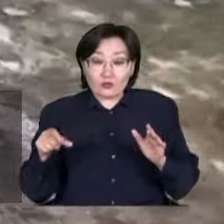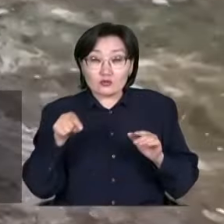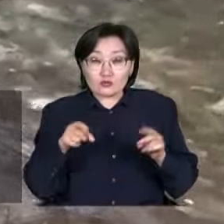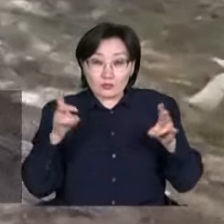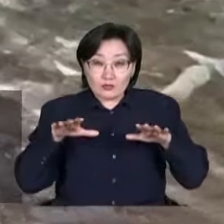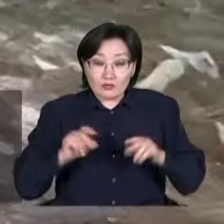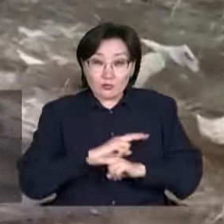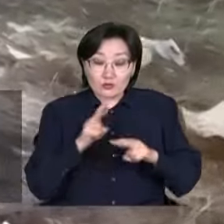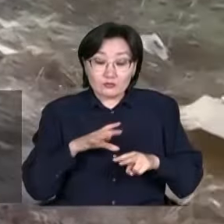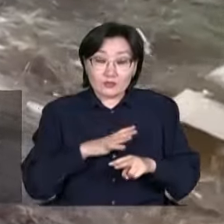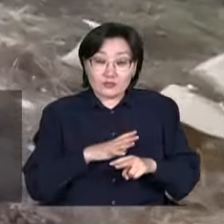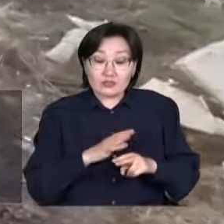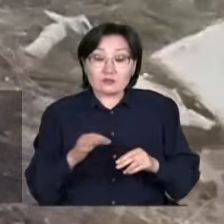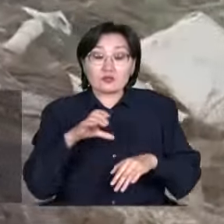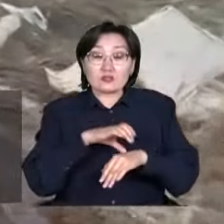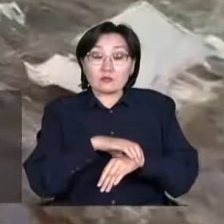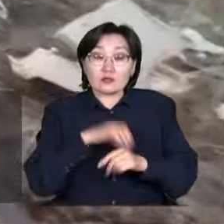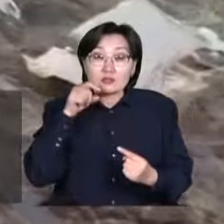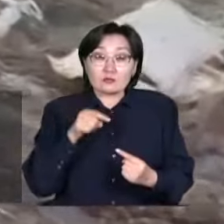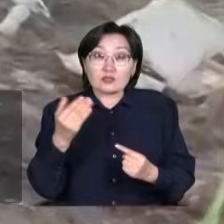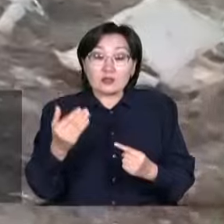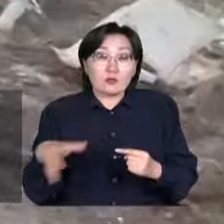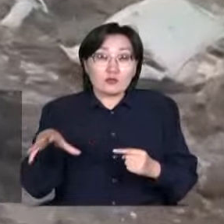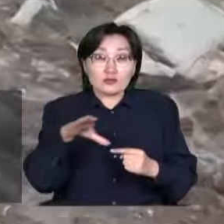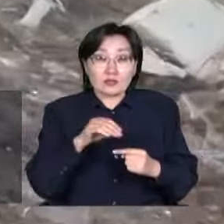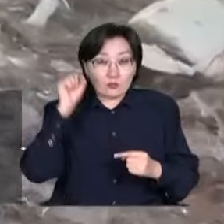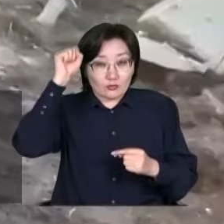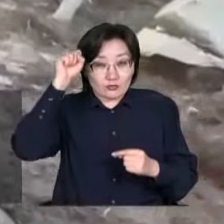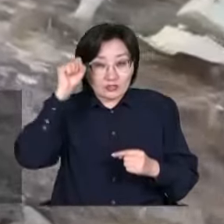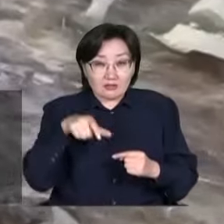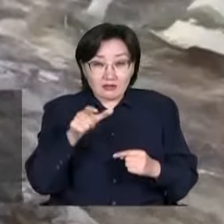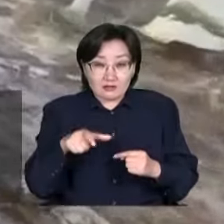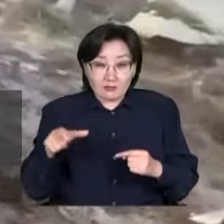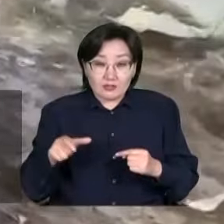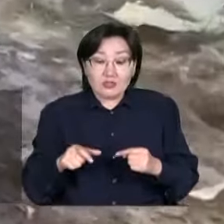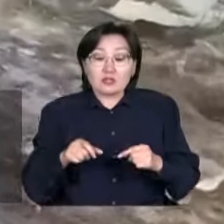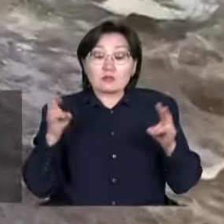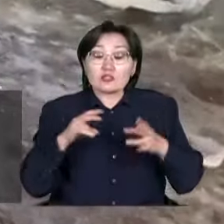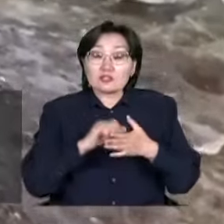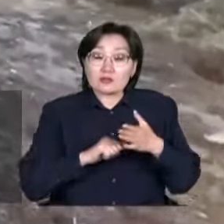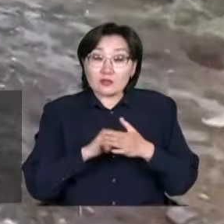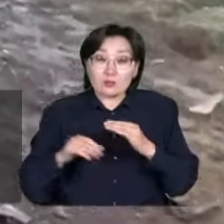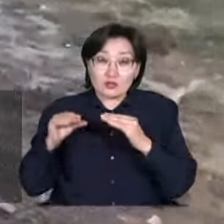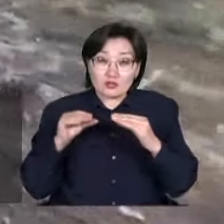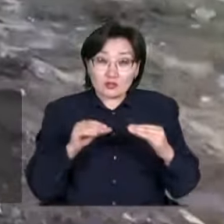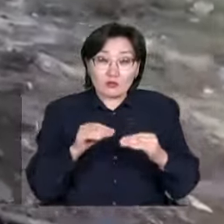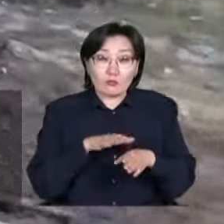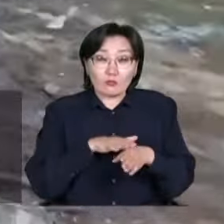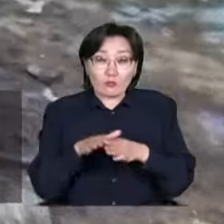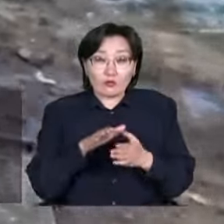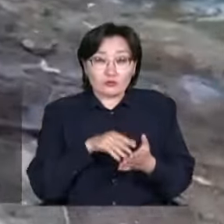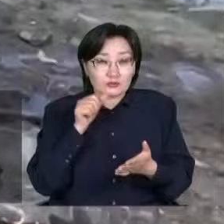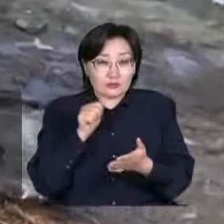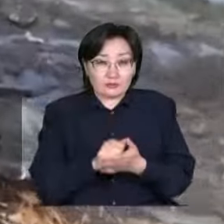жерде тіл тартпай кетіпті. Дерекке сүйенсек, олардың барлығы Өзбекстан азаматы. Апат салдарынан темір тұлпардың да сүйегі ғана